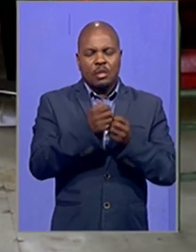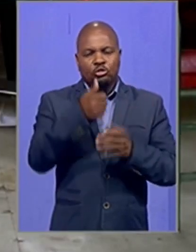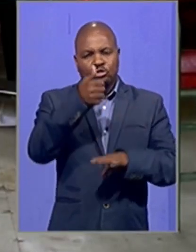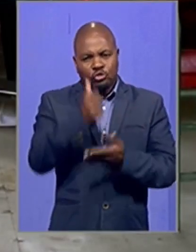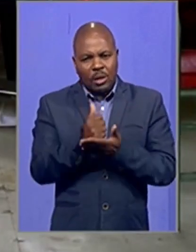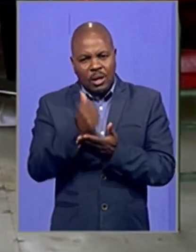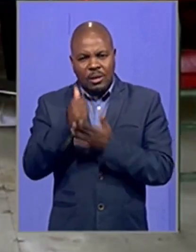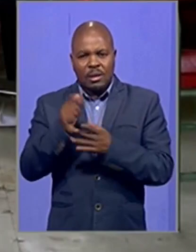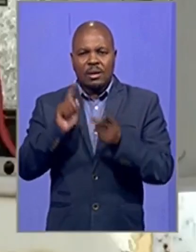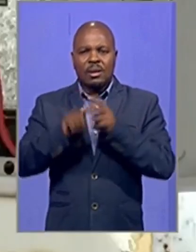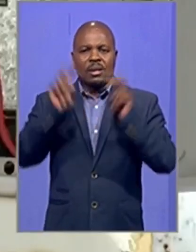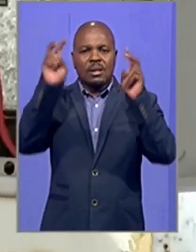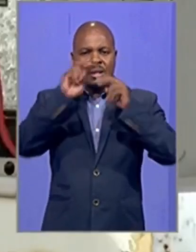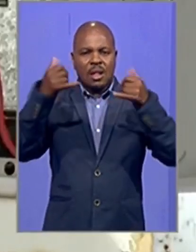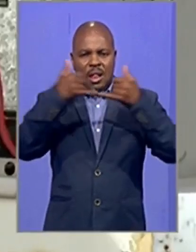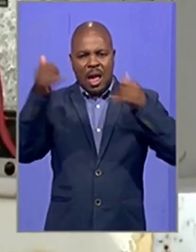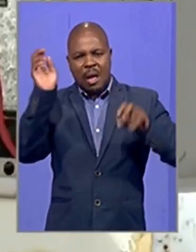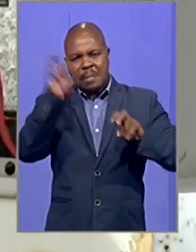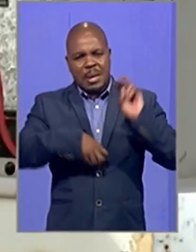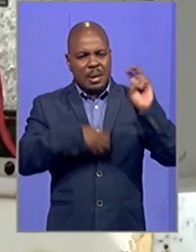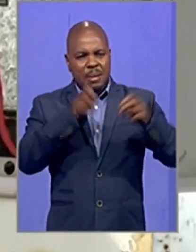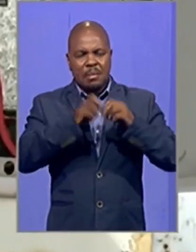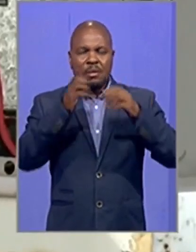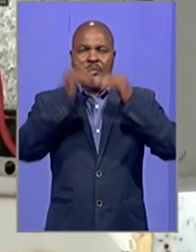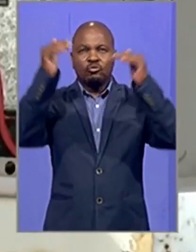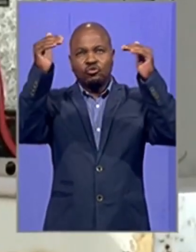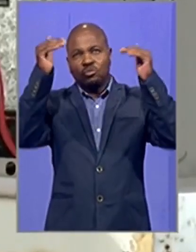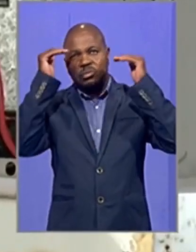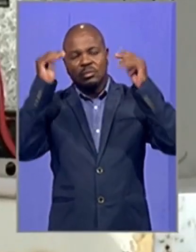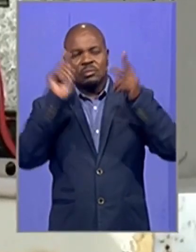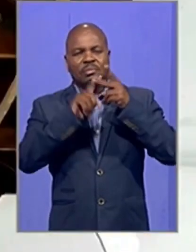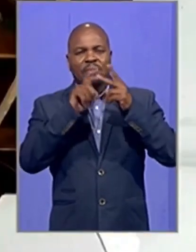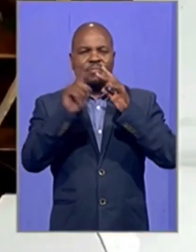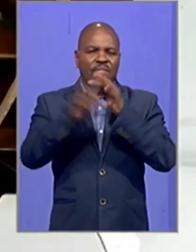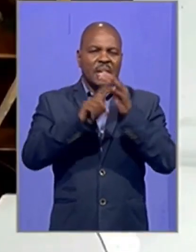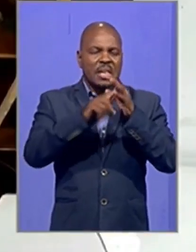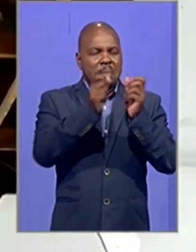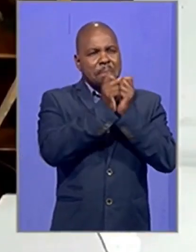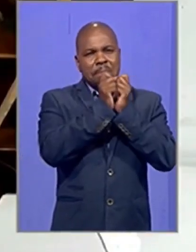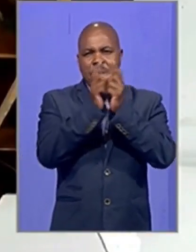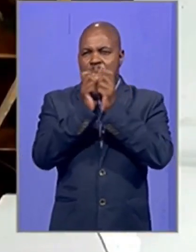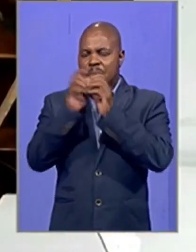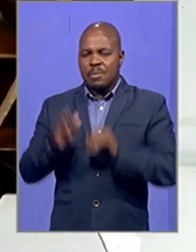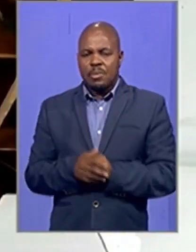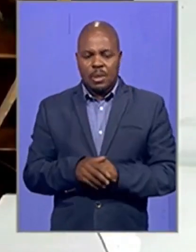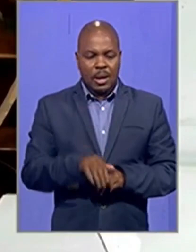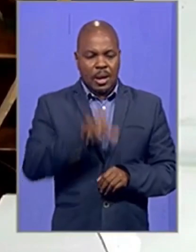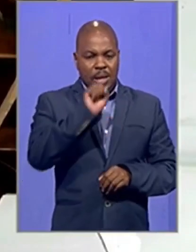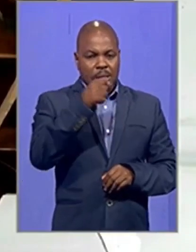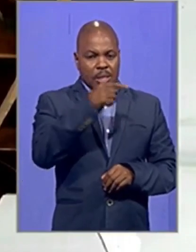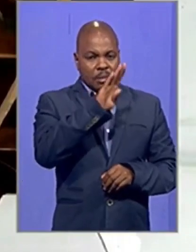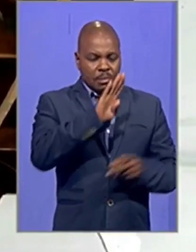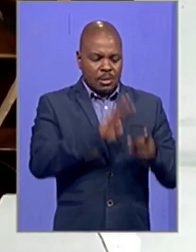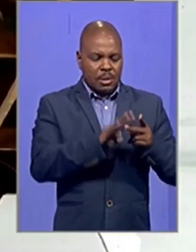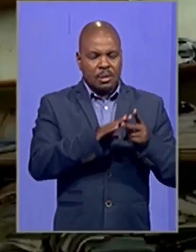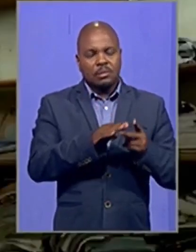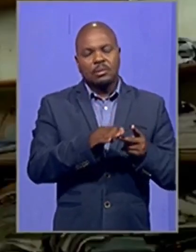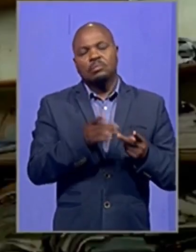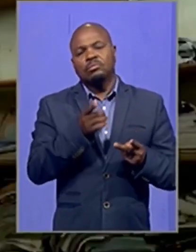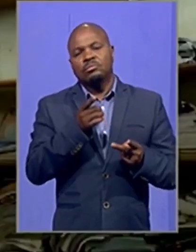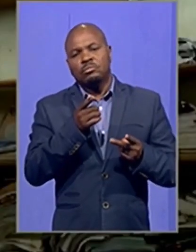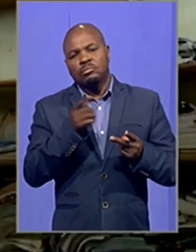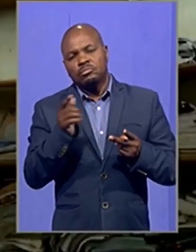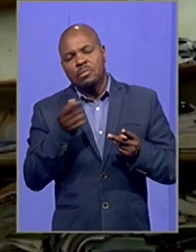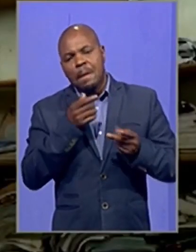le thapo tsa motlakase, siling le difenstere tsa pshatlwa. Lekgotla la taolo ya sekolo, botsamaisi le matitjhere